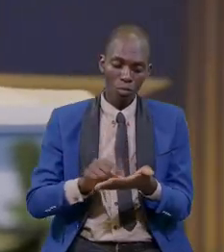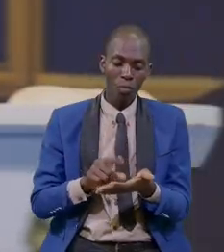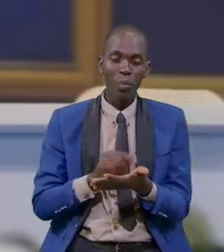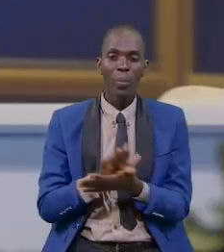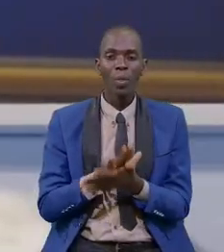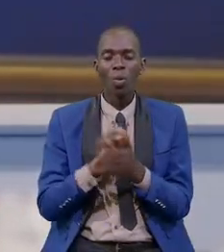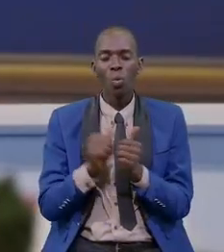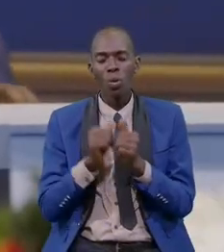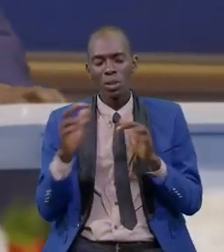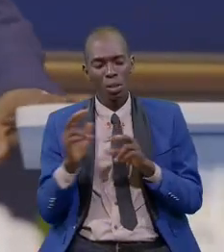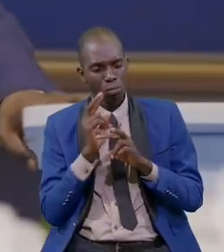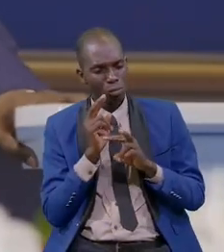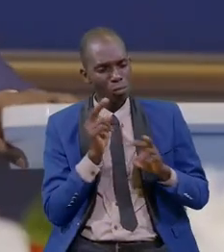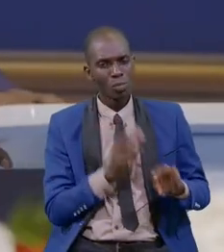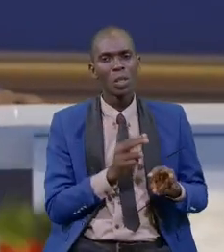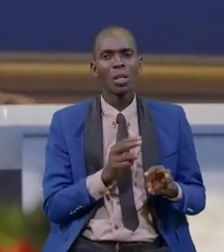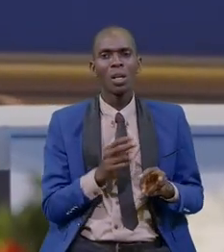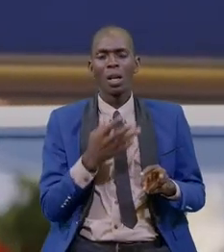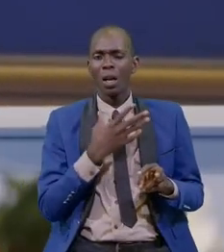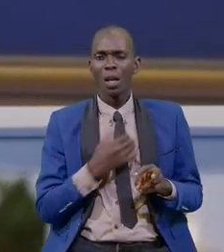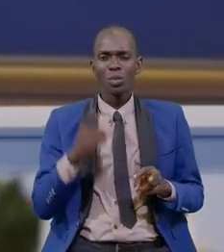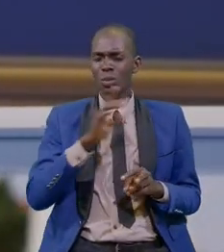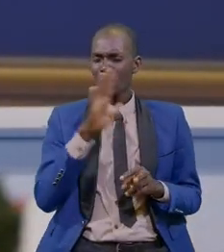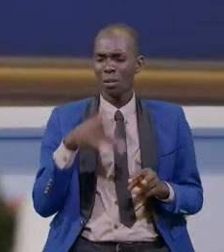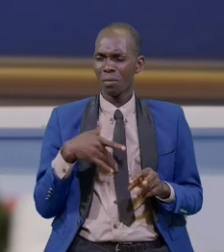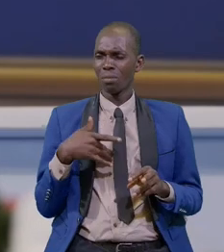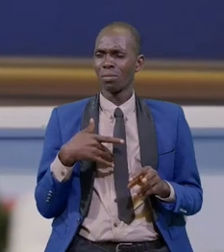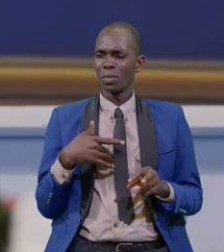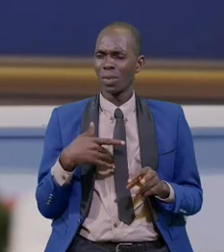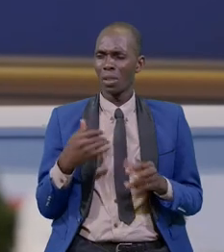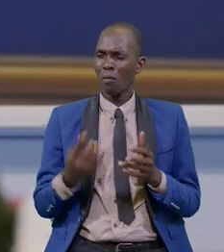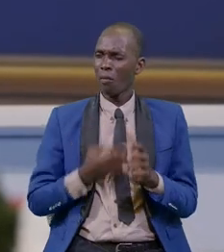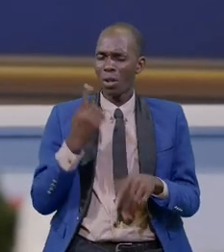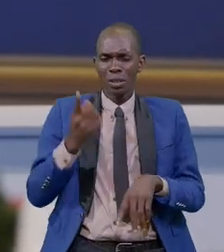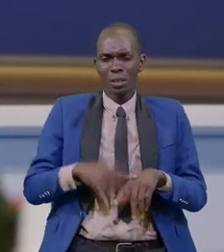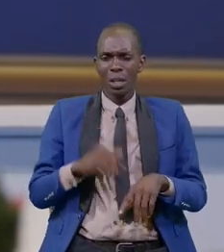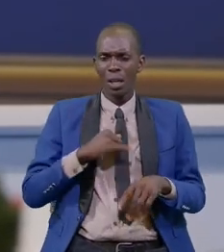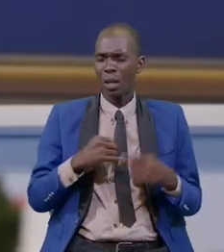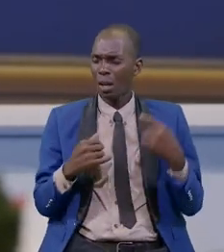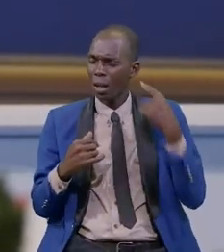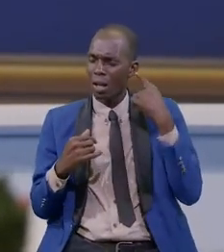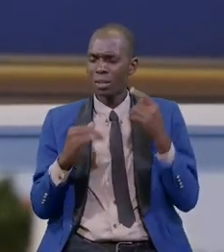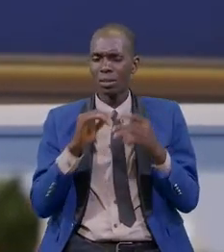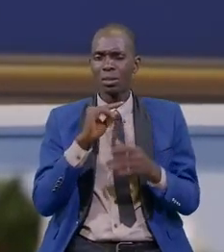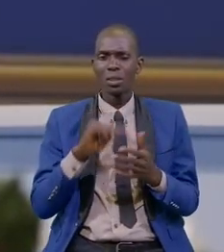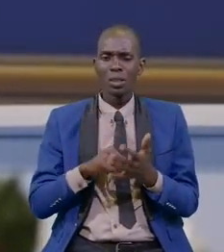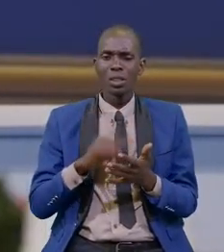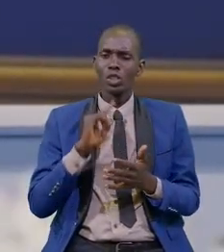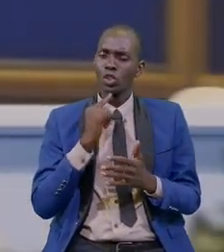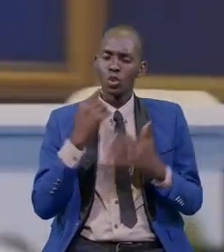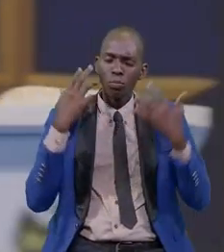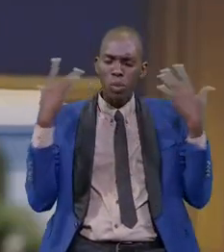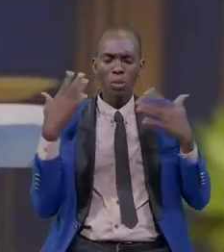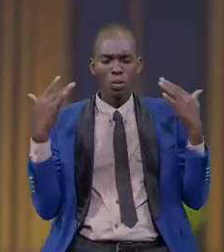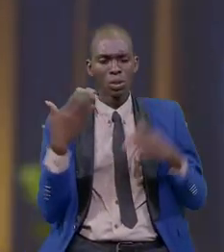écoutez, les pleurs continuent. Yo, je vis ici maintenant il y a longtemps, je n'ai jamais entendu parler, vous allez avoir des pleurs. Pourquoi ne pas laisser le